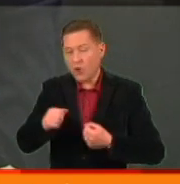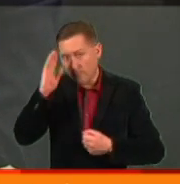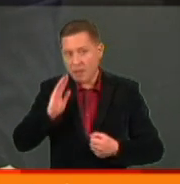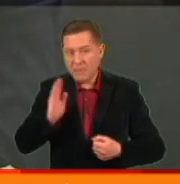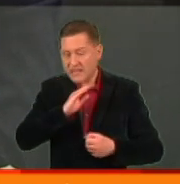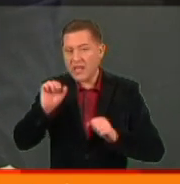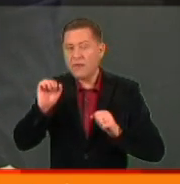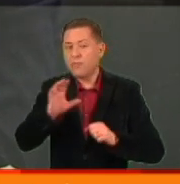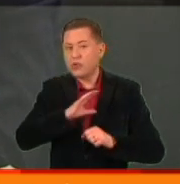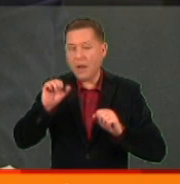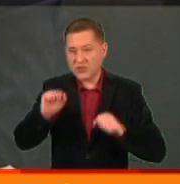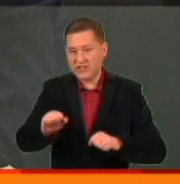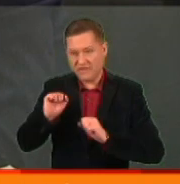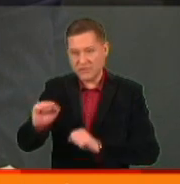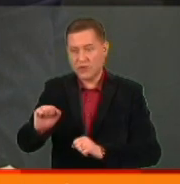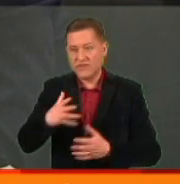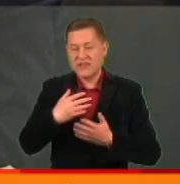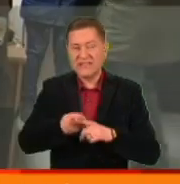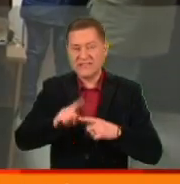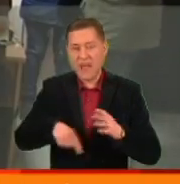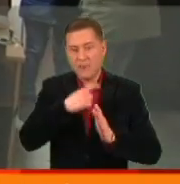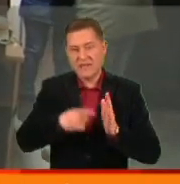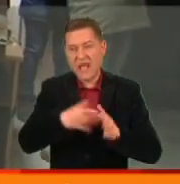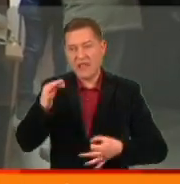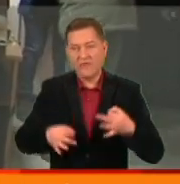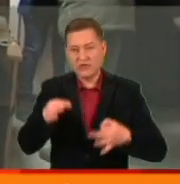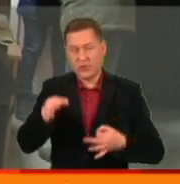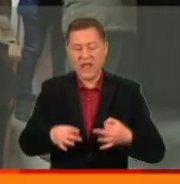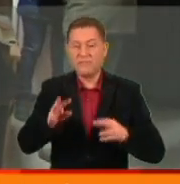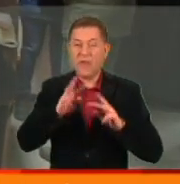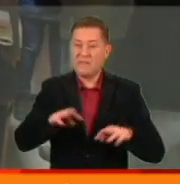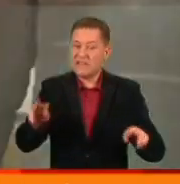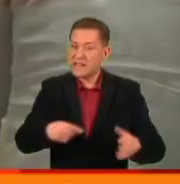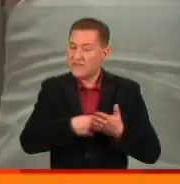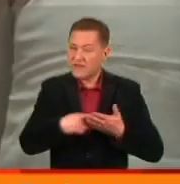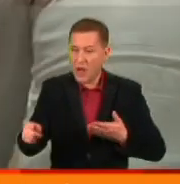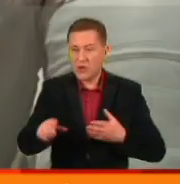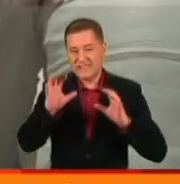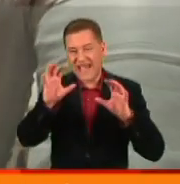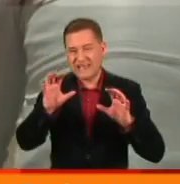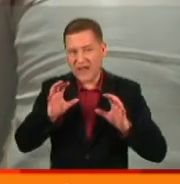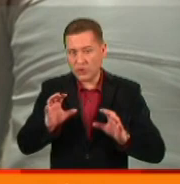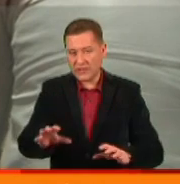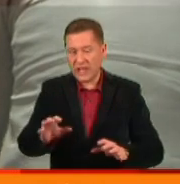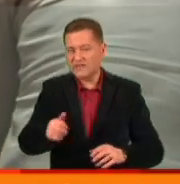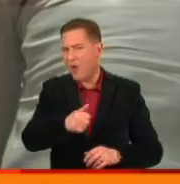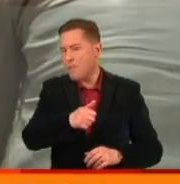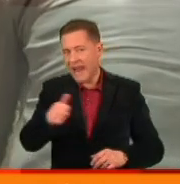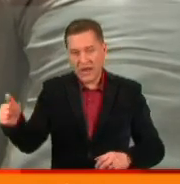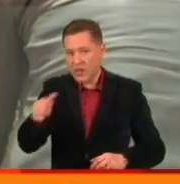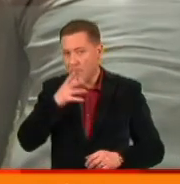можливість відстоювати це питання в суді. Утім, у міністерстві наголошують, за законодавством пріоритет під